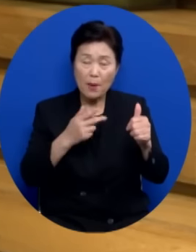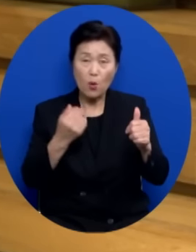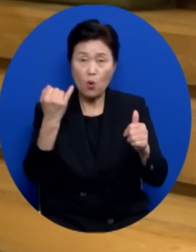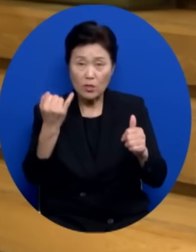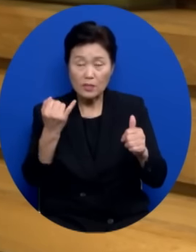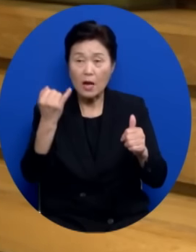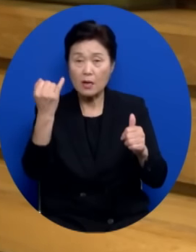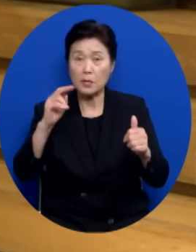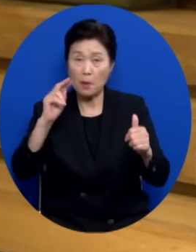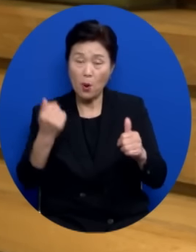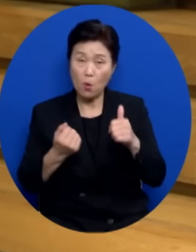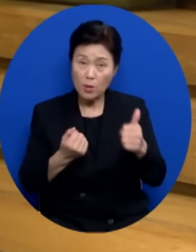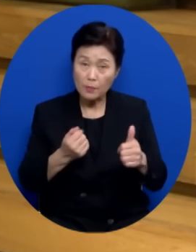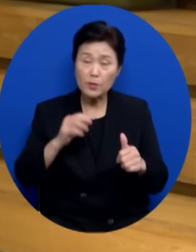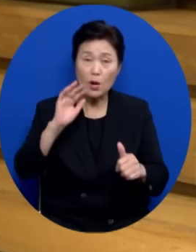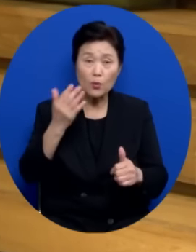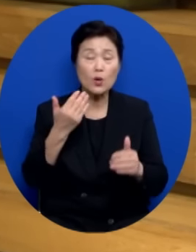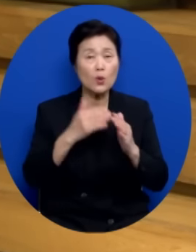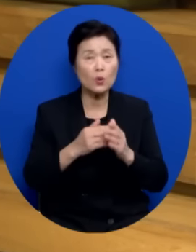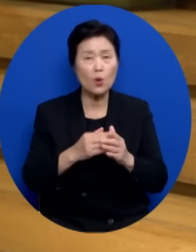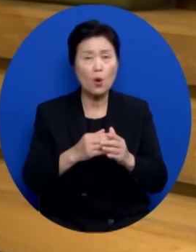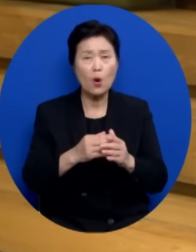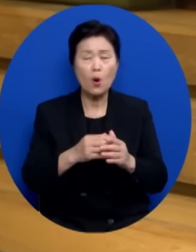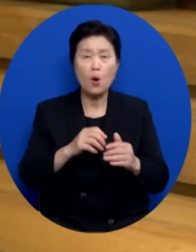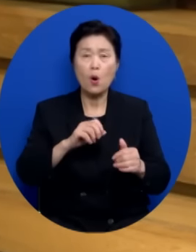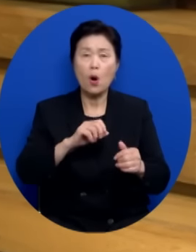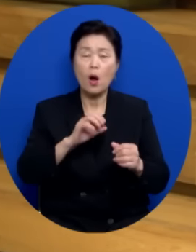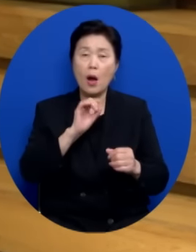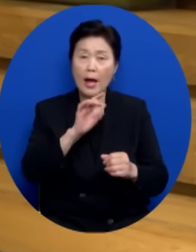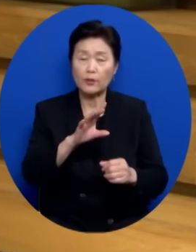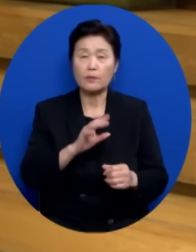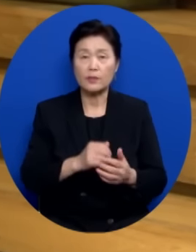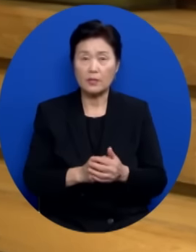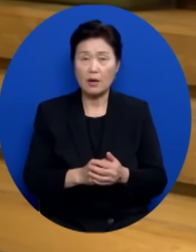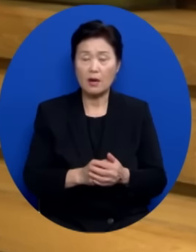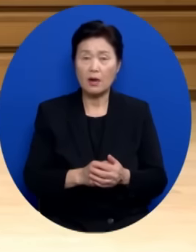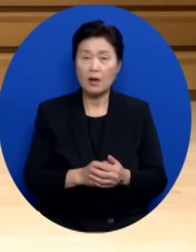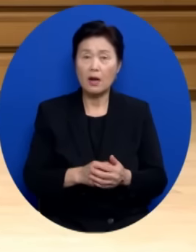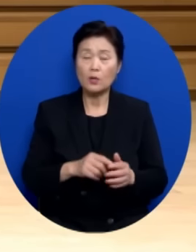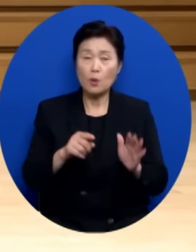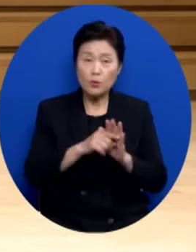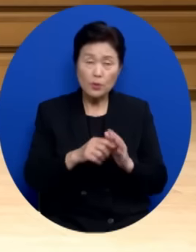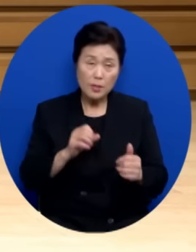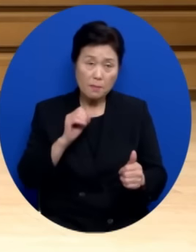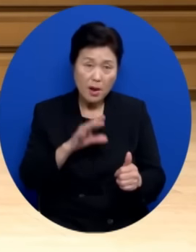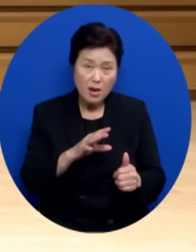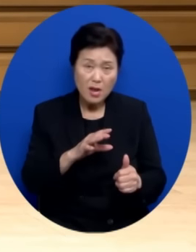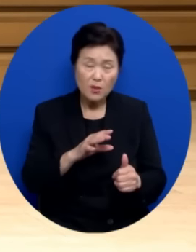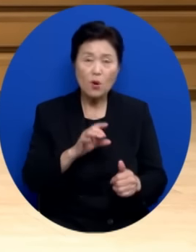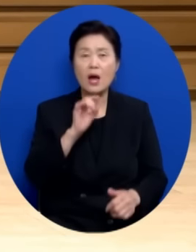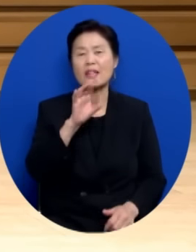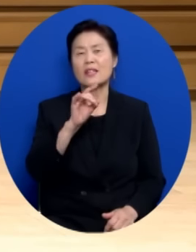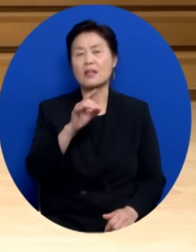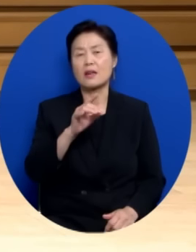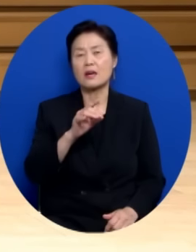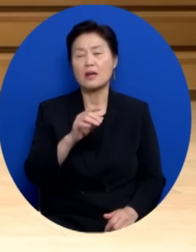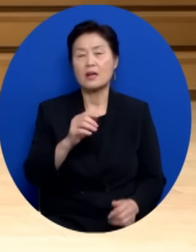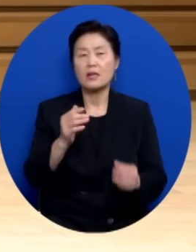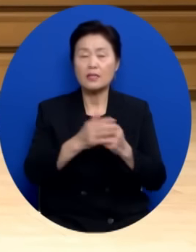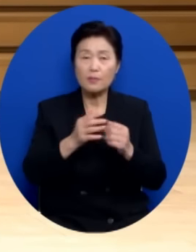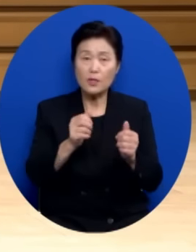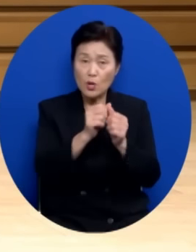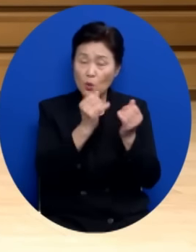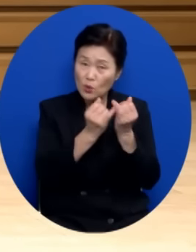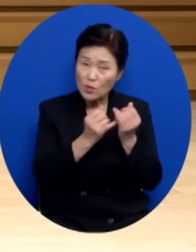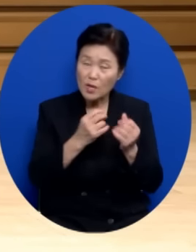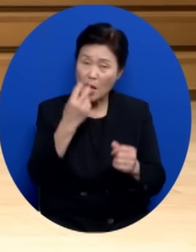만약에 부모가 조금이라도 부정적인 의견을 내면은 바로 자녀와 격리를 시키고 이거는 동성애 독재법이거든요. 동성애를